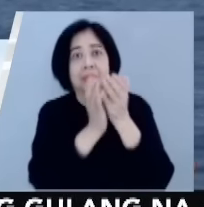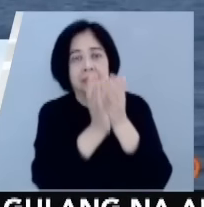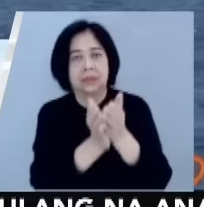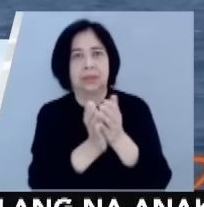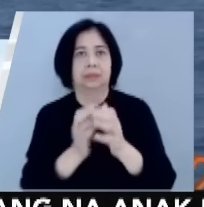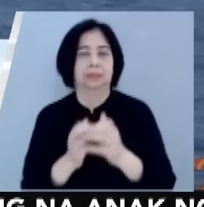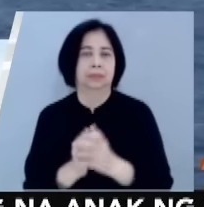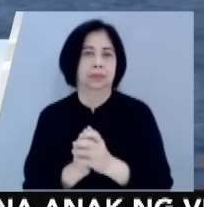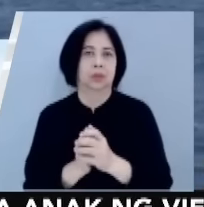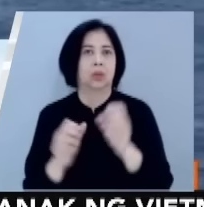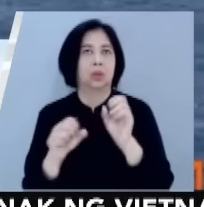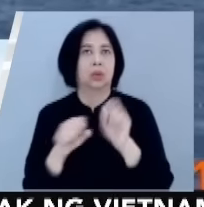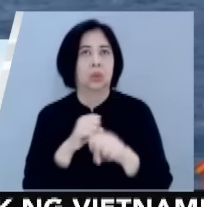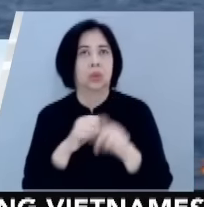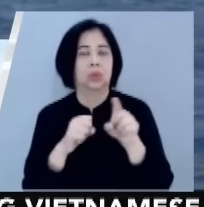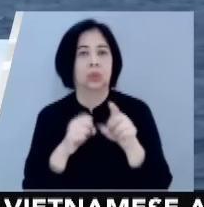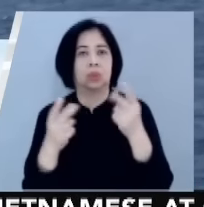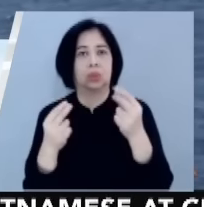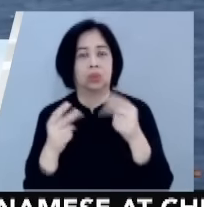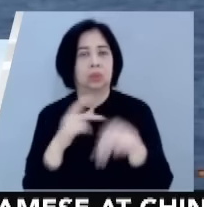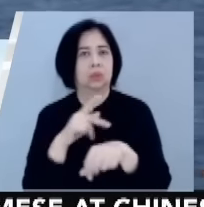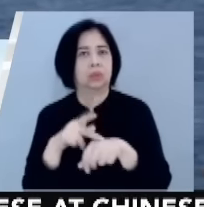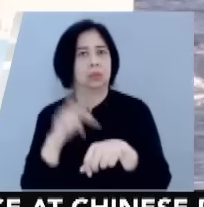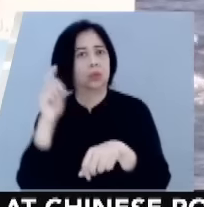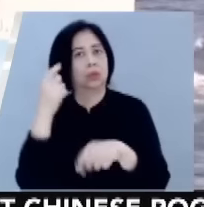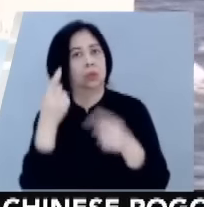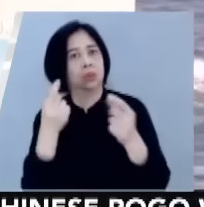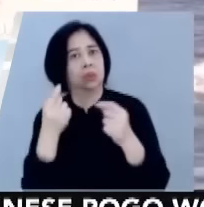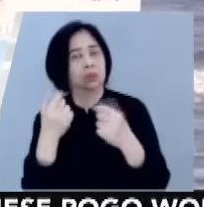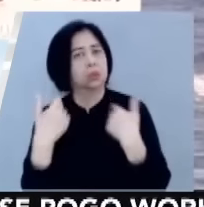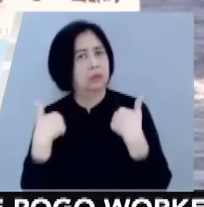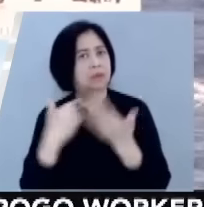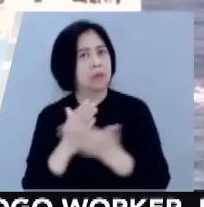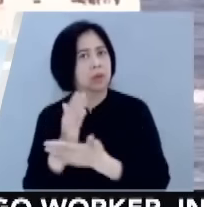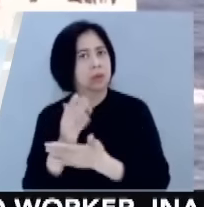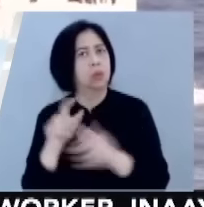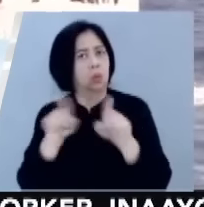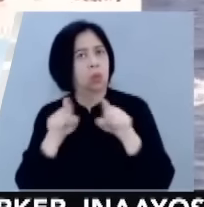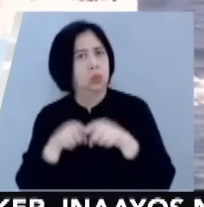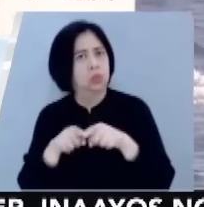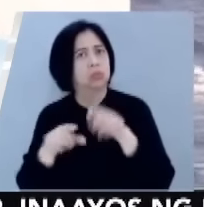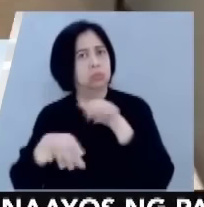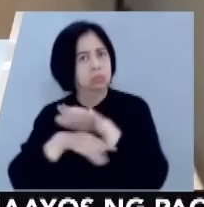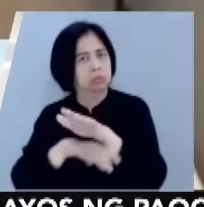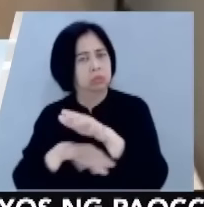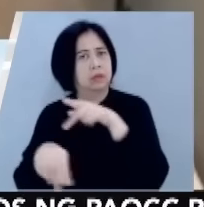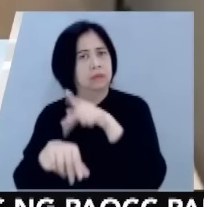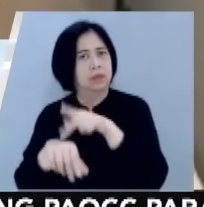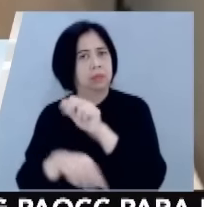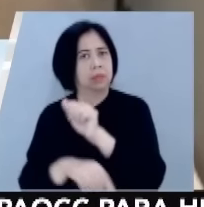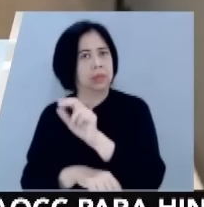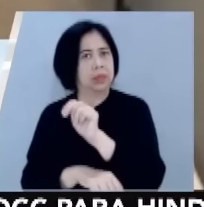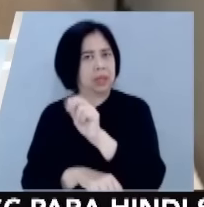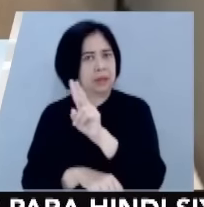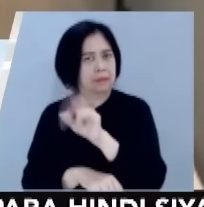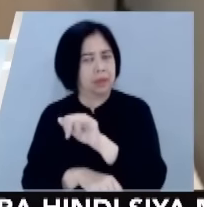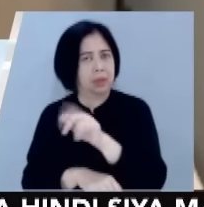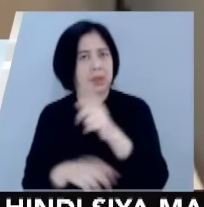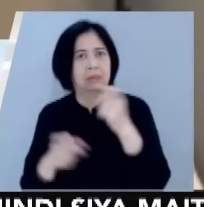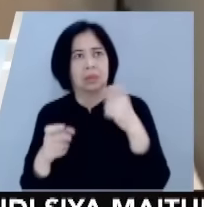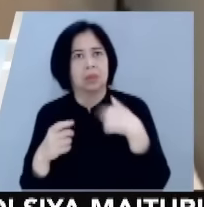in reaction to that, the Philippine government reserves the right to also deploy the Philippine Navy. Kasi hindi naman tayo